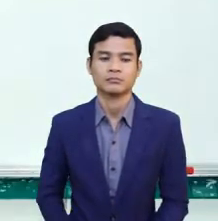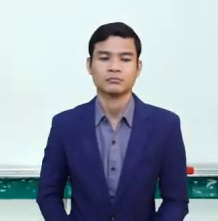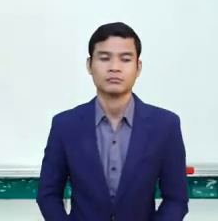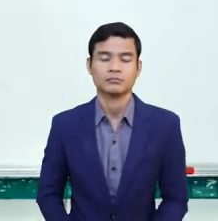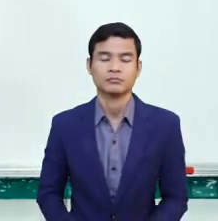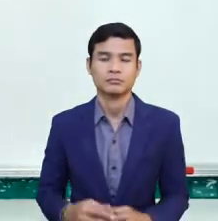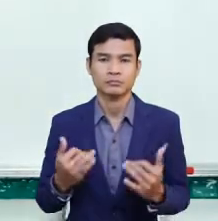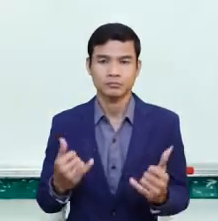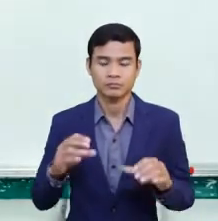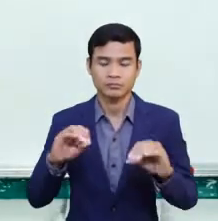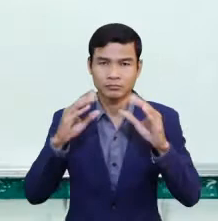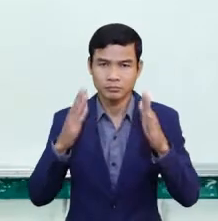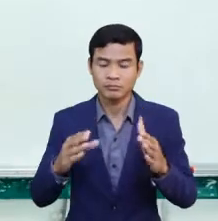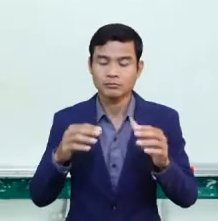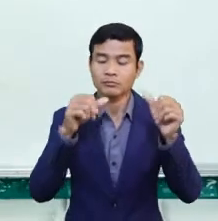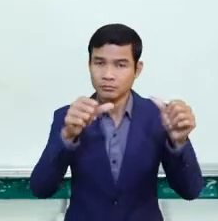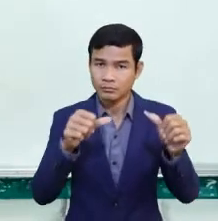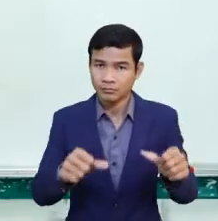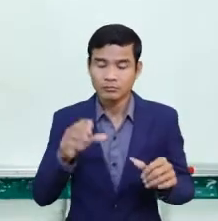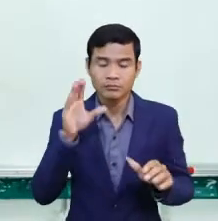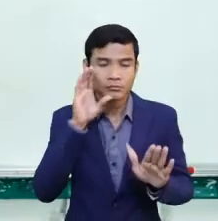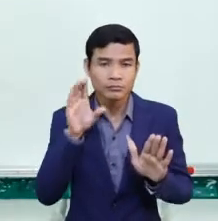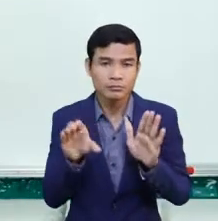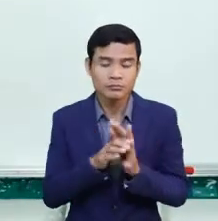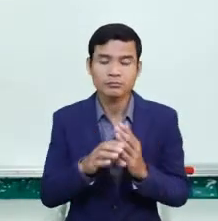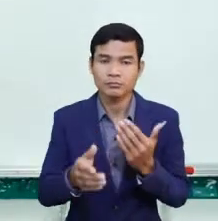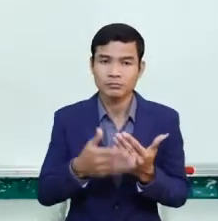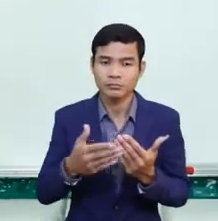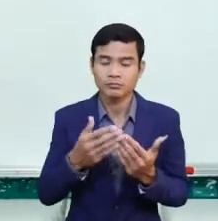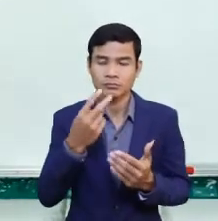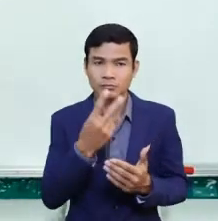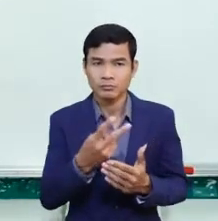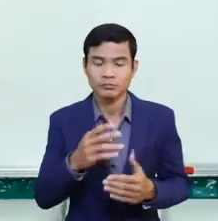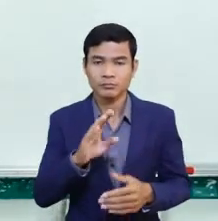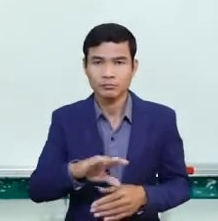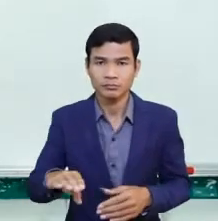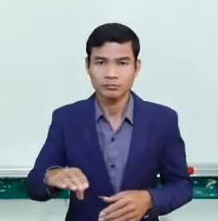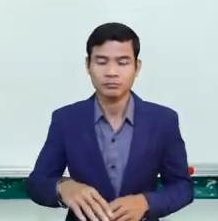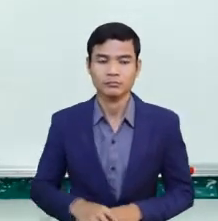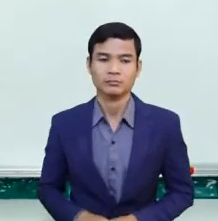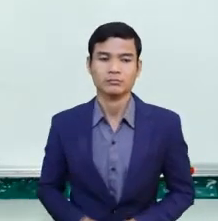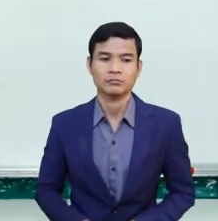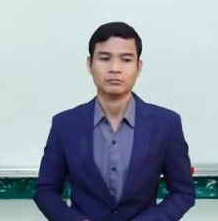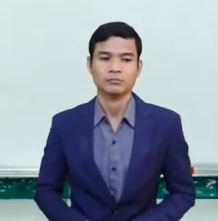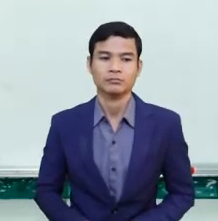Chà, lấy nè con đã rụp hiệp mà tìm nế. Nè bầy con nghi xô nàng ca mơ ná.